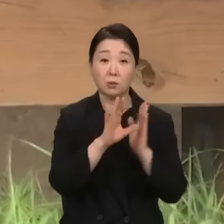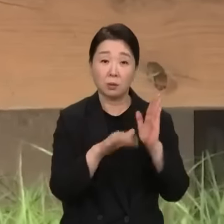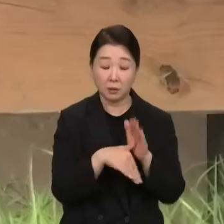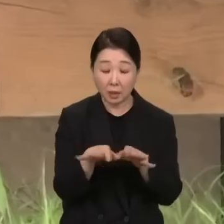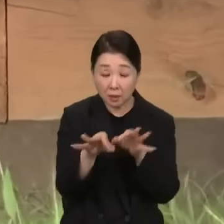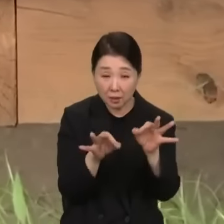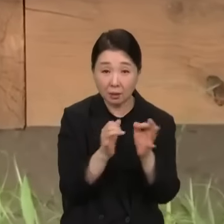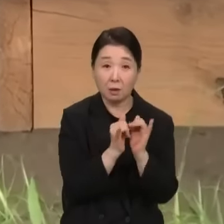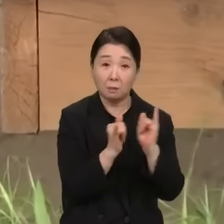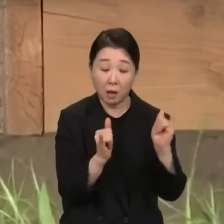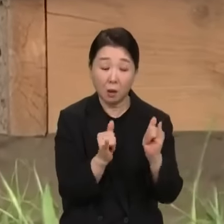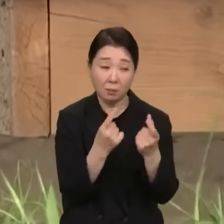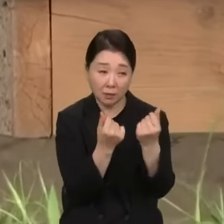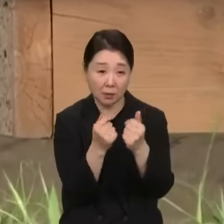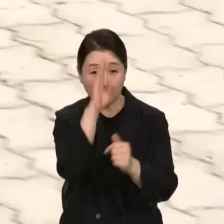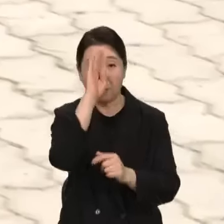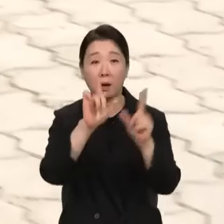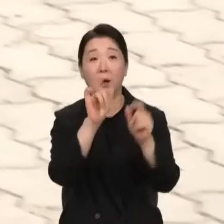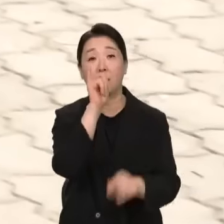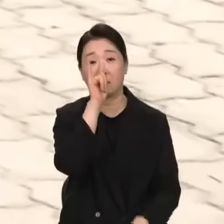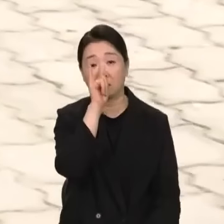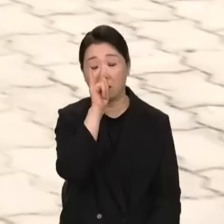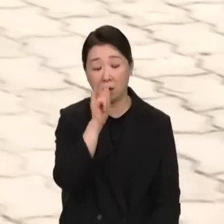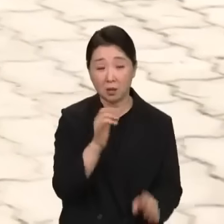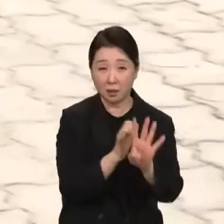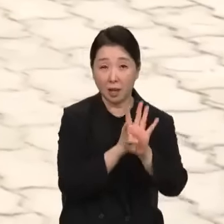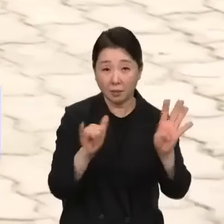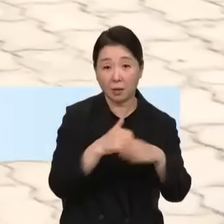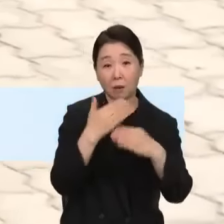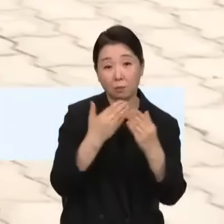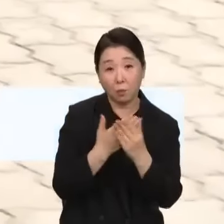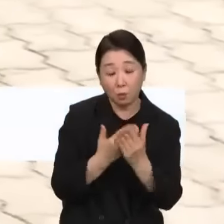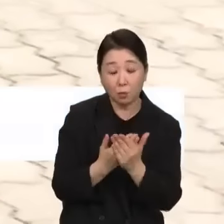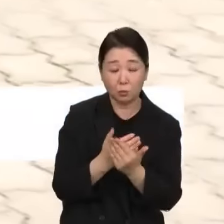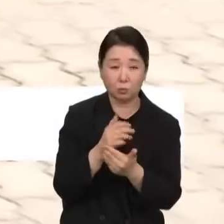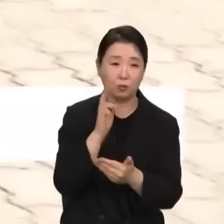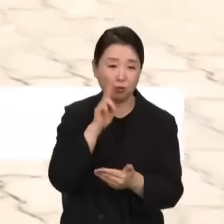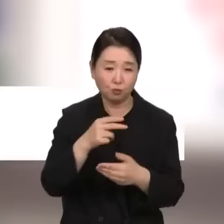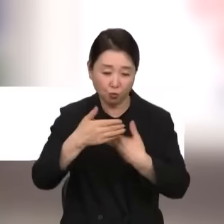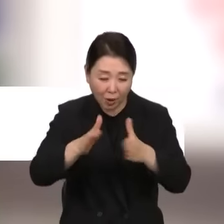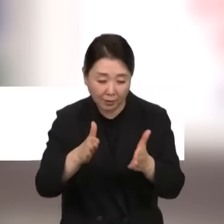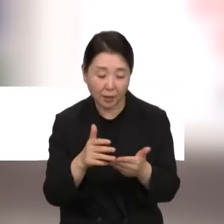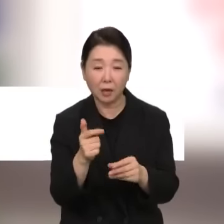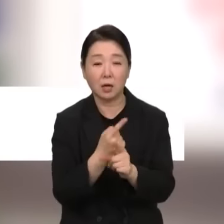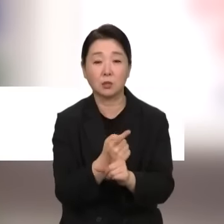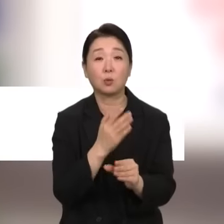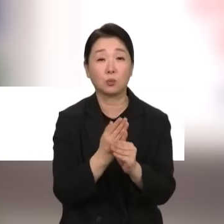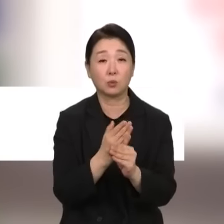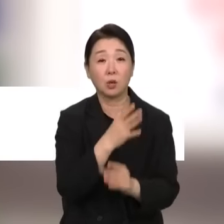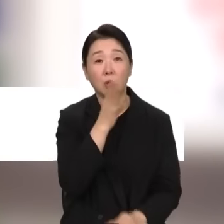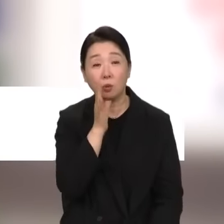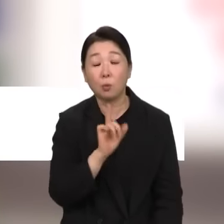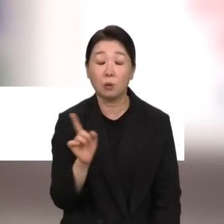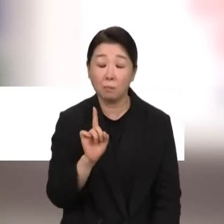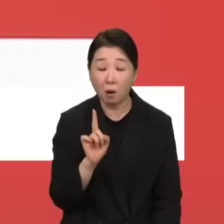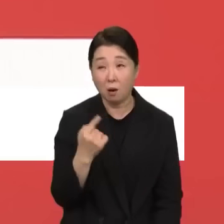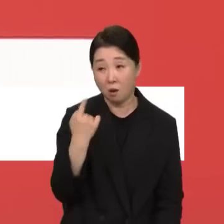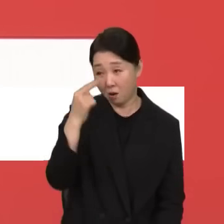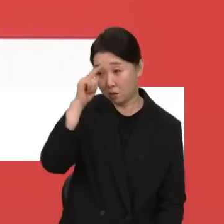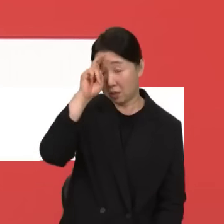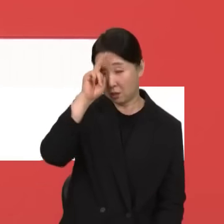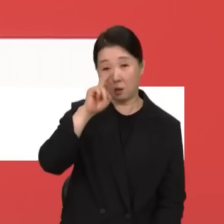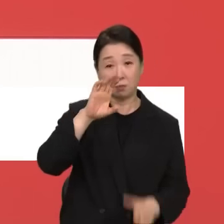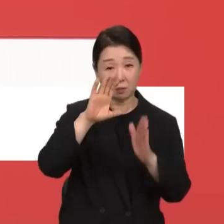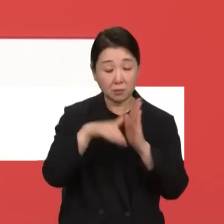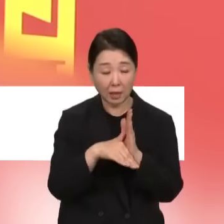상인도 비슷한 증세를 보였습니다. 4명 모두 중환자실에서 치료를 받고 있습니다. 이 노인들 모두 어제 점심 때